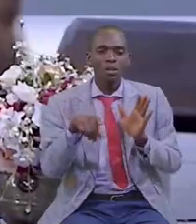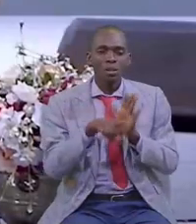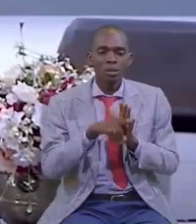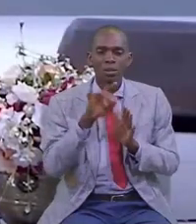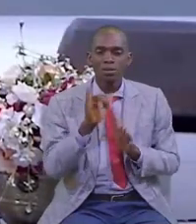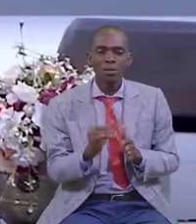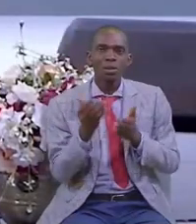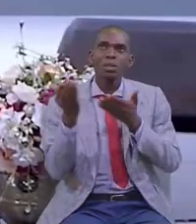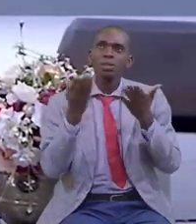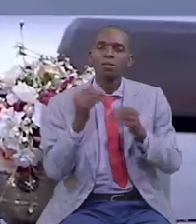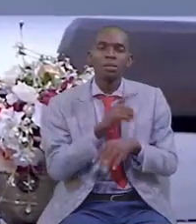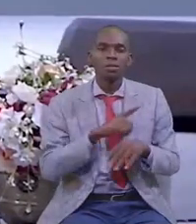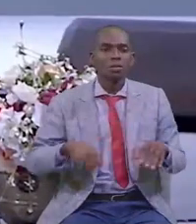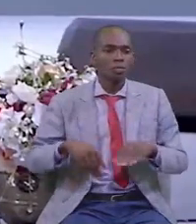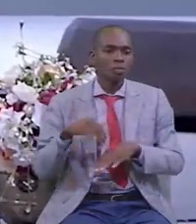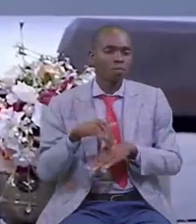Dans nos vies,